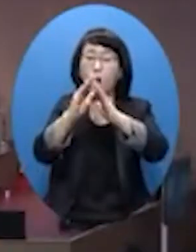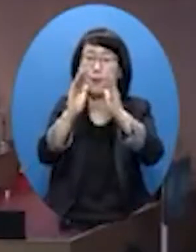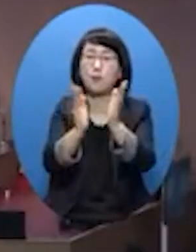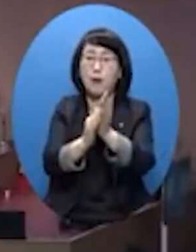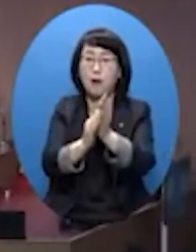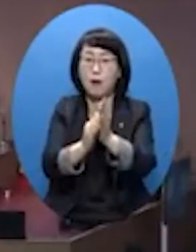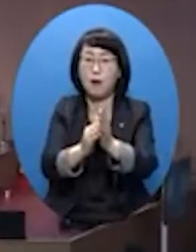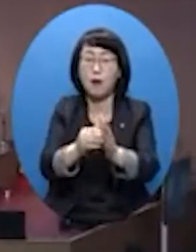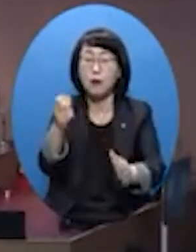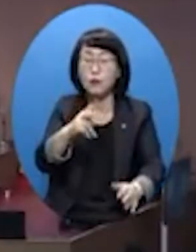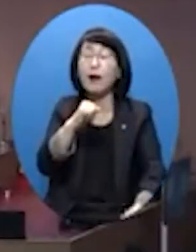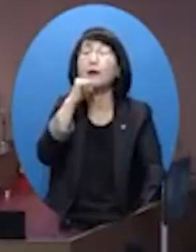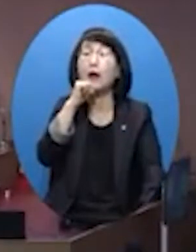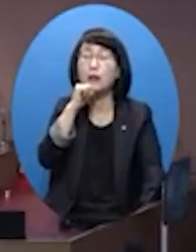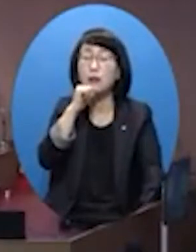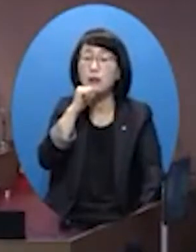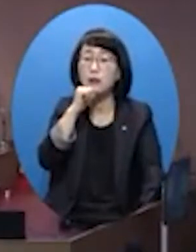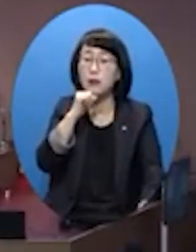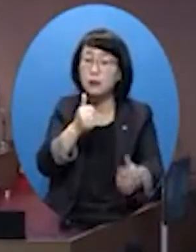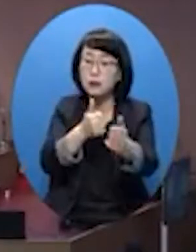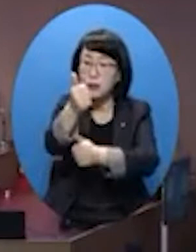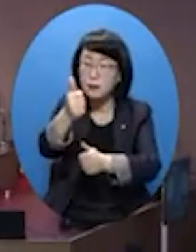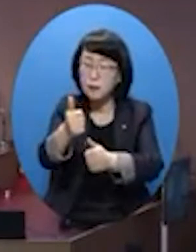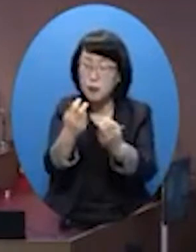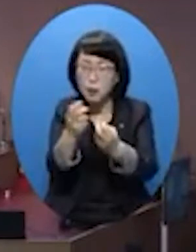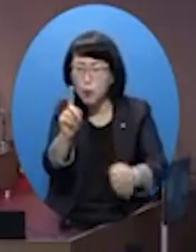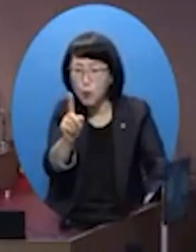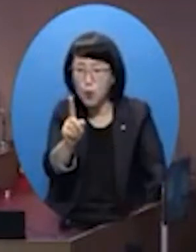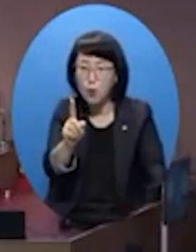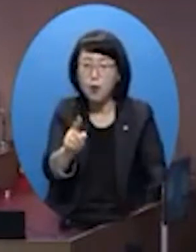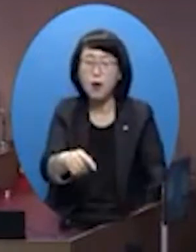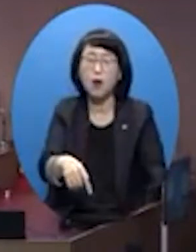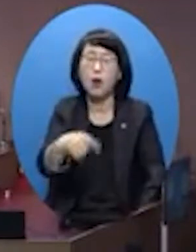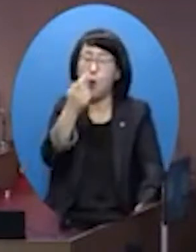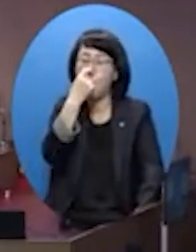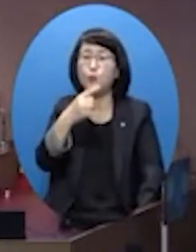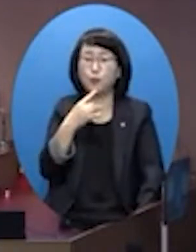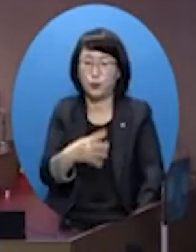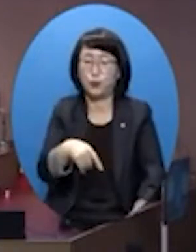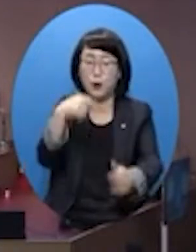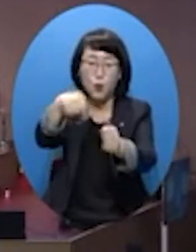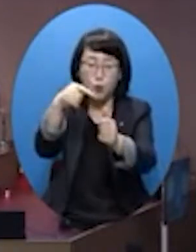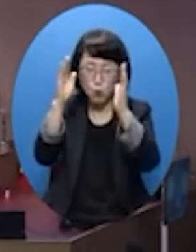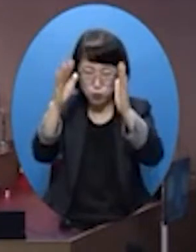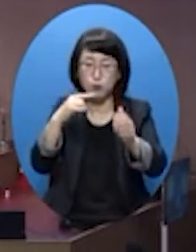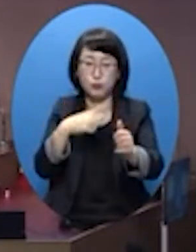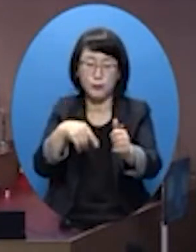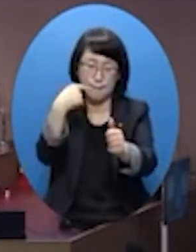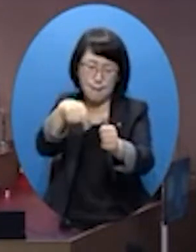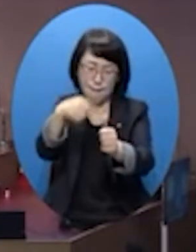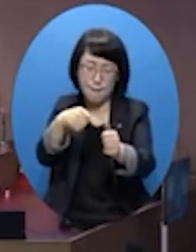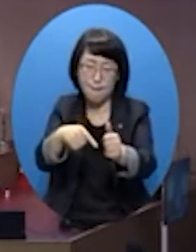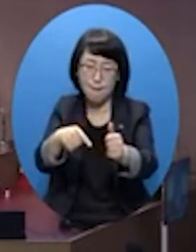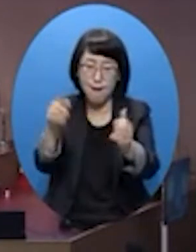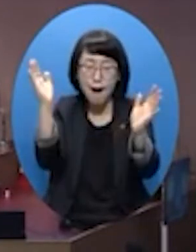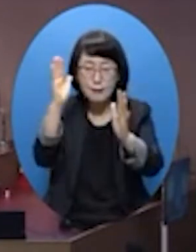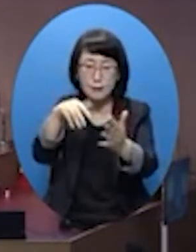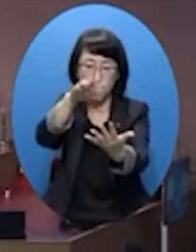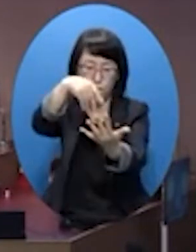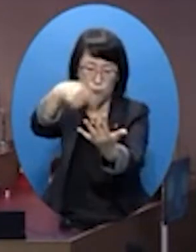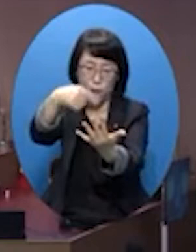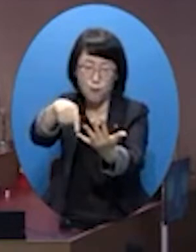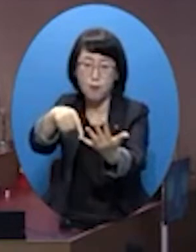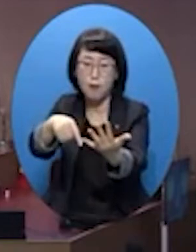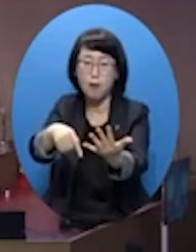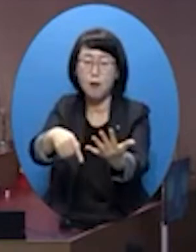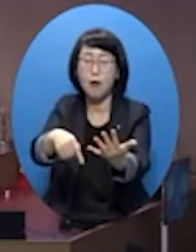벗어날 수 있는 유일한 길이 배움이 라고 생각해서 아이들을 열심히 가르쳤습니다 아이들은 임석 의 삶을 맘 엄마 라고 부르며 예